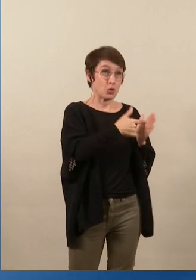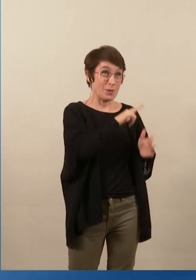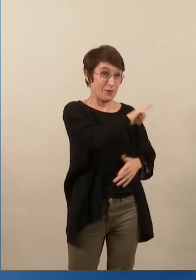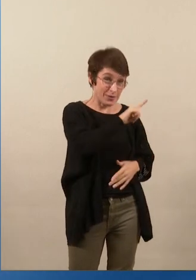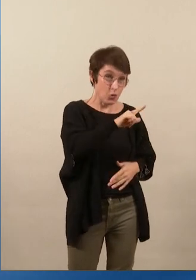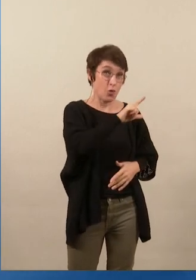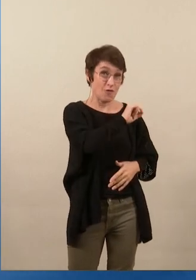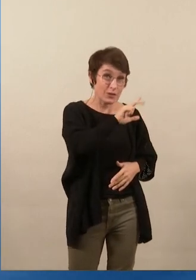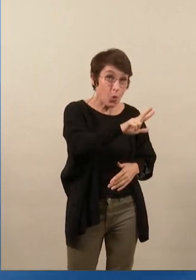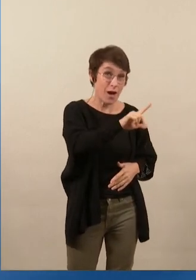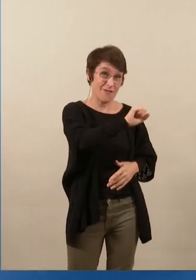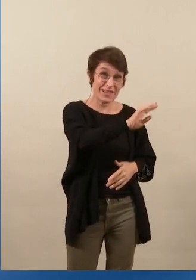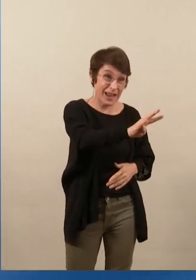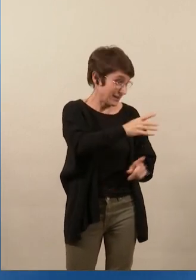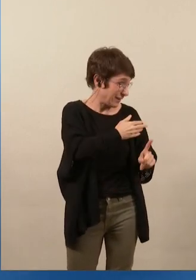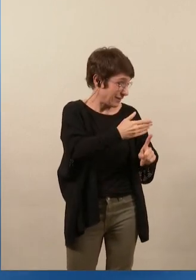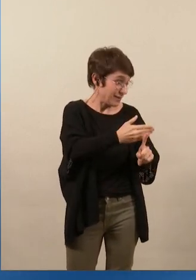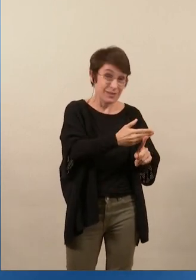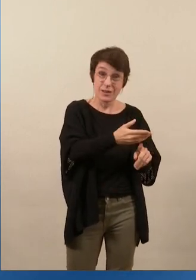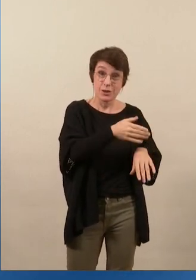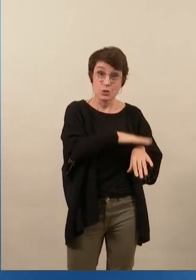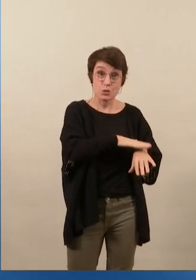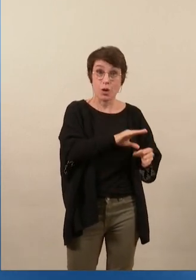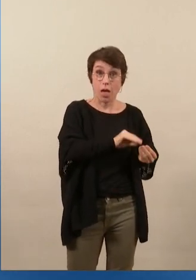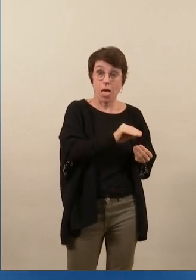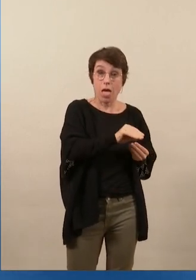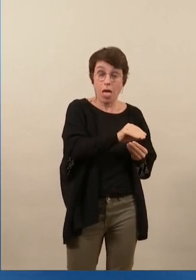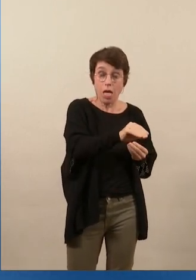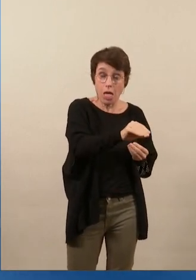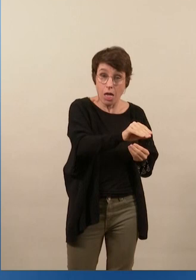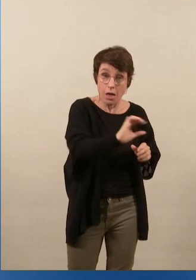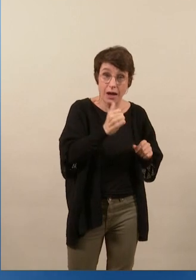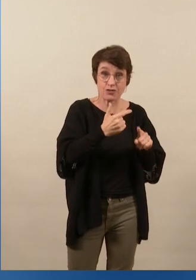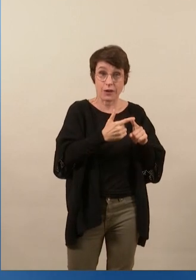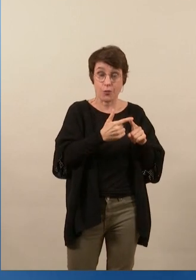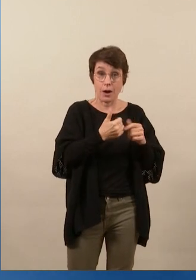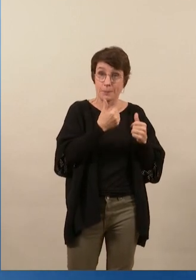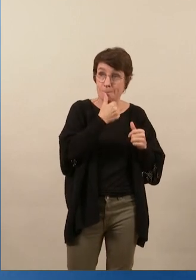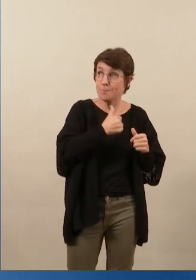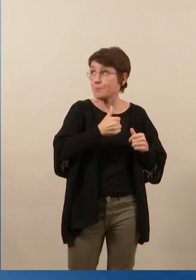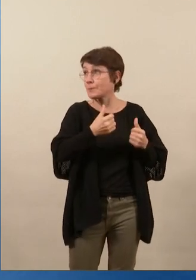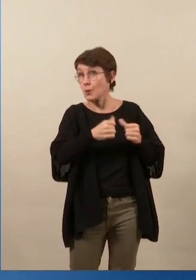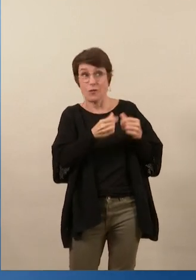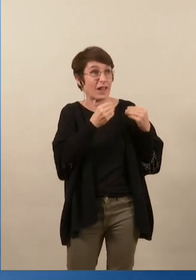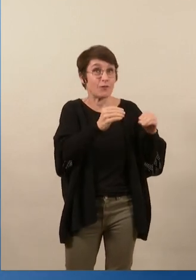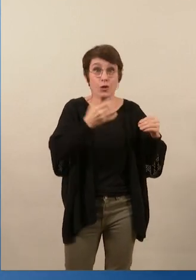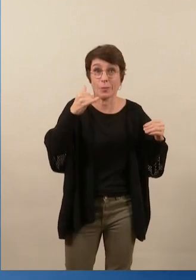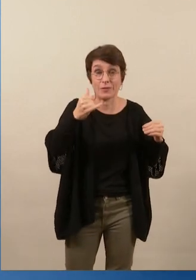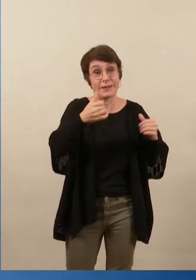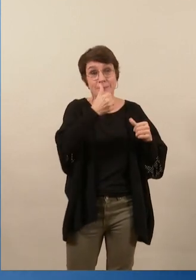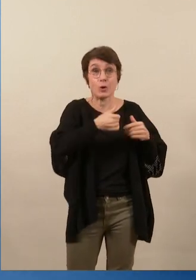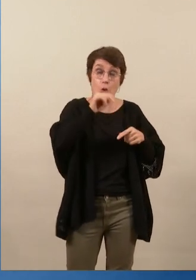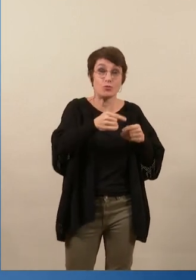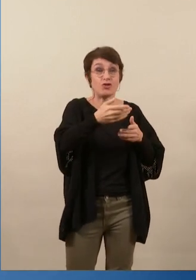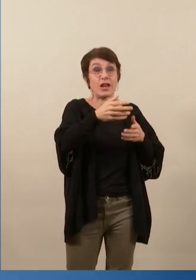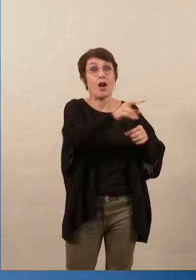euh et que vous avez été systématiquement contraint d'avoir recours à de nouveaux emprunts faute de vendre dans les temps nous souhaiterions qu'un